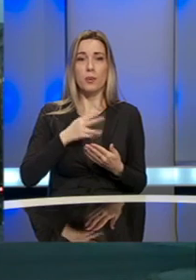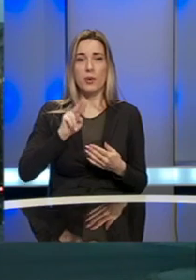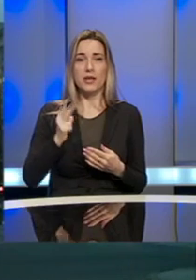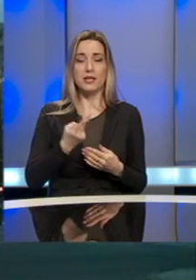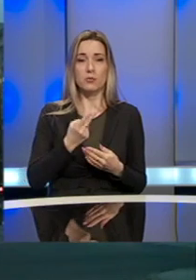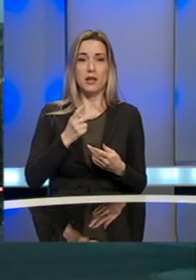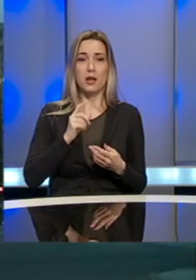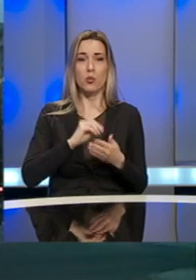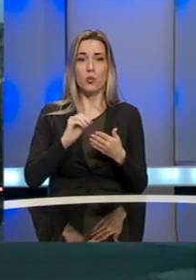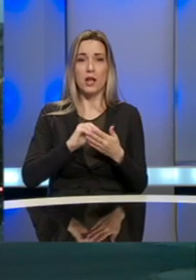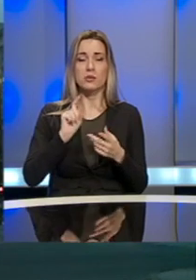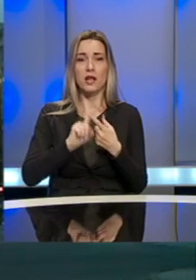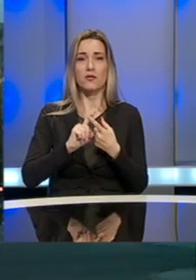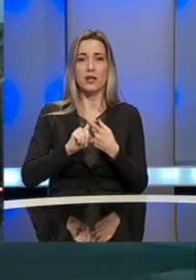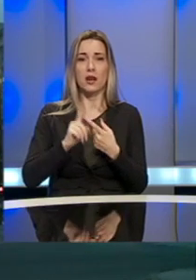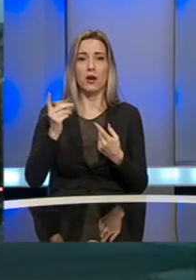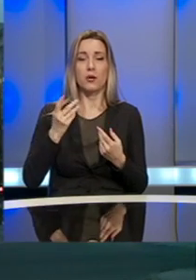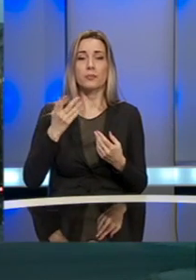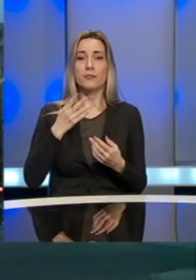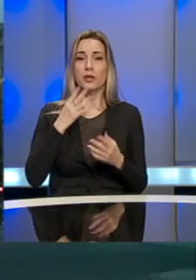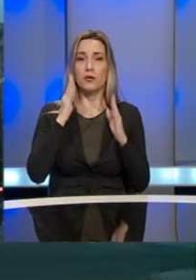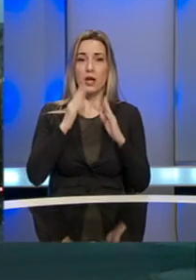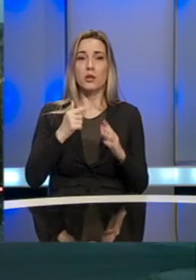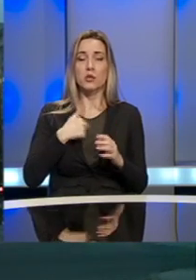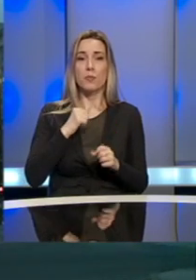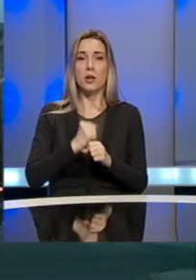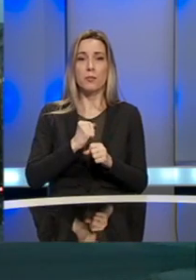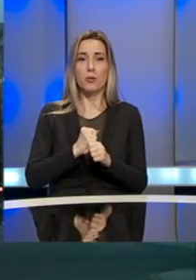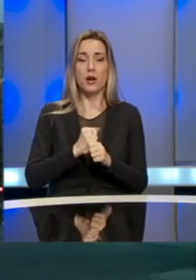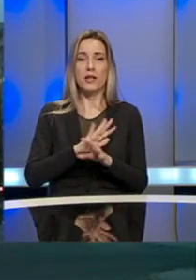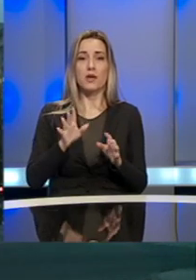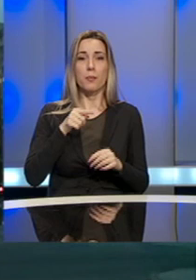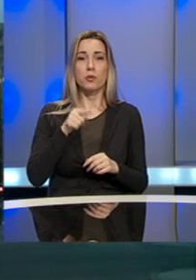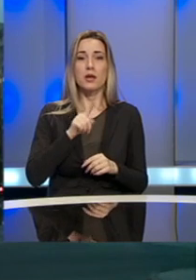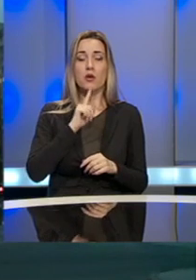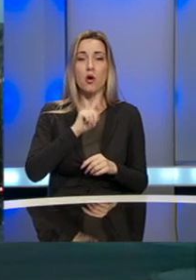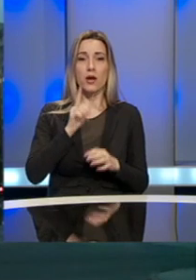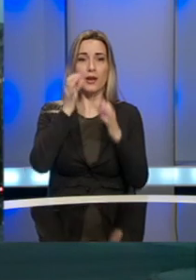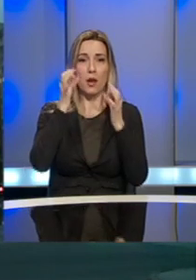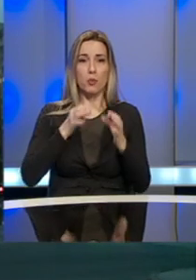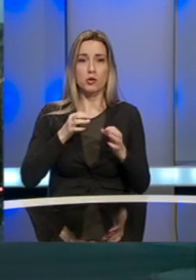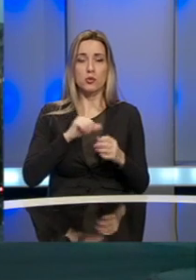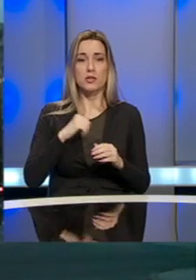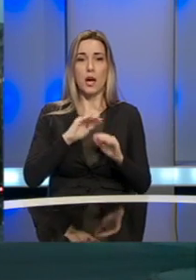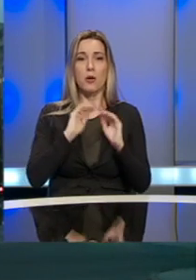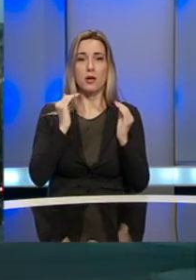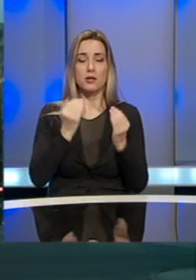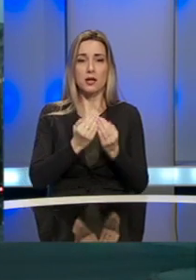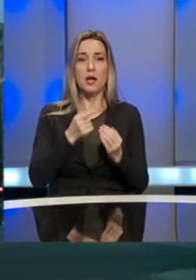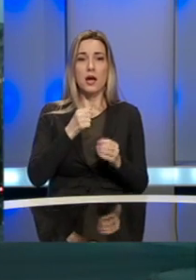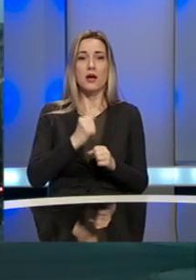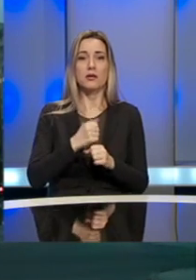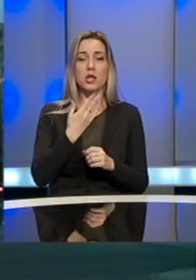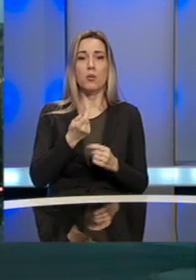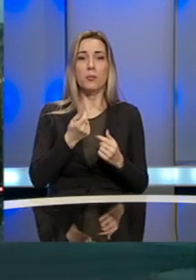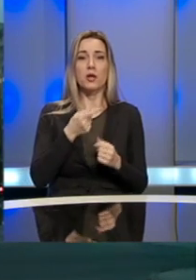sa federalnog nivoa, kada nam budu odriješene ruke, vjerujte mi da ćemo postupiti po tome. Svi oni koji ne poštuju samoizolaciju, da ćemo im priliku da tu samoizolaciju rade